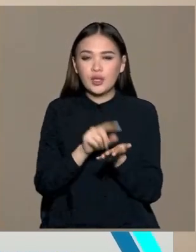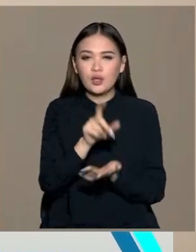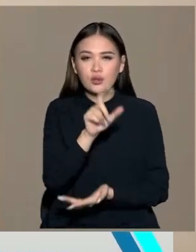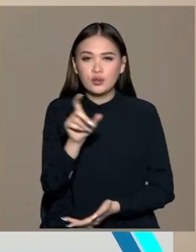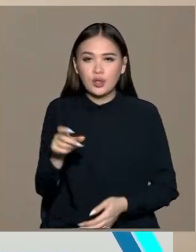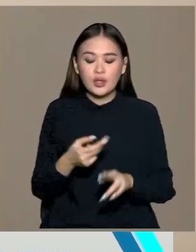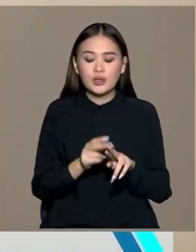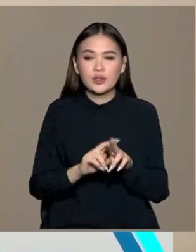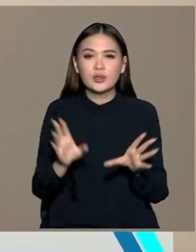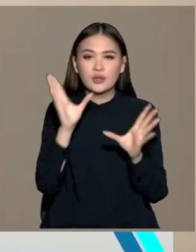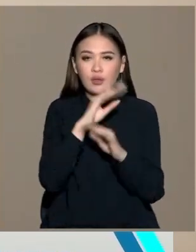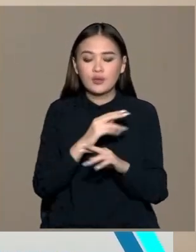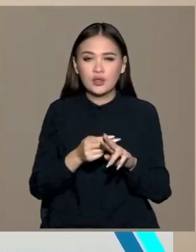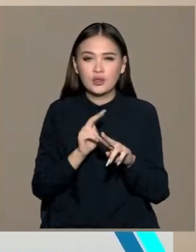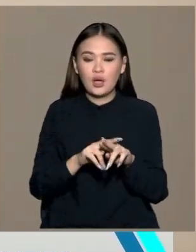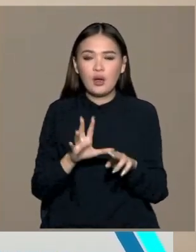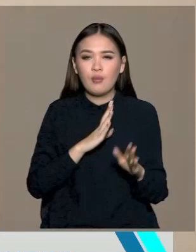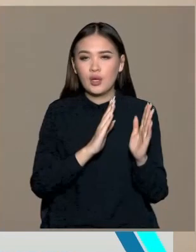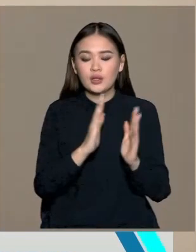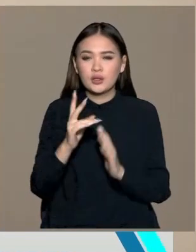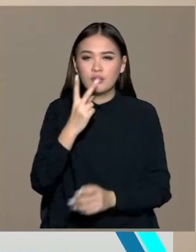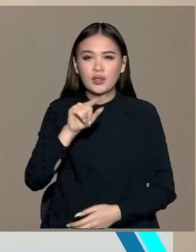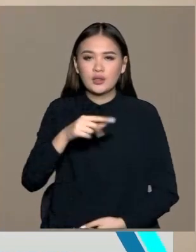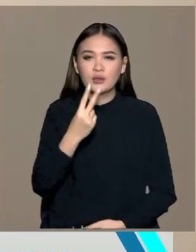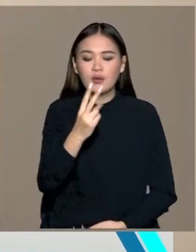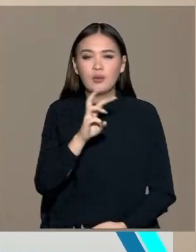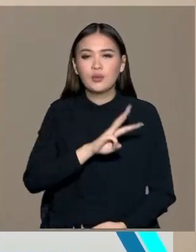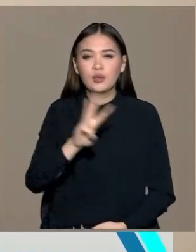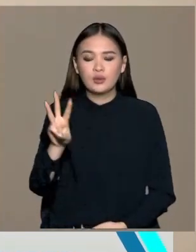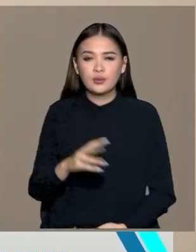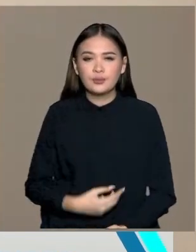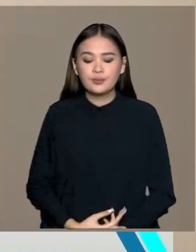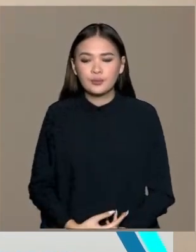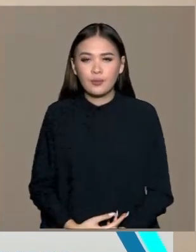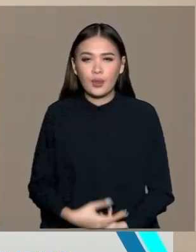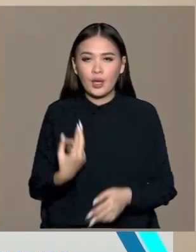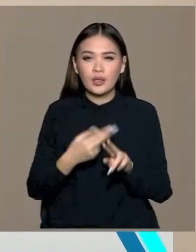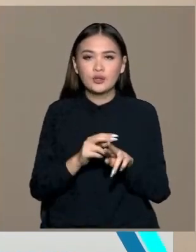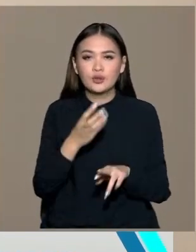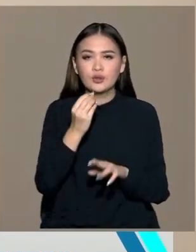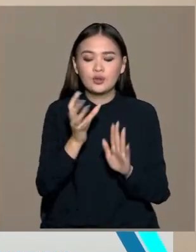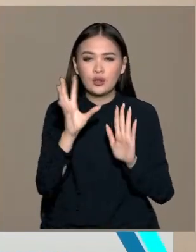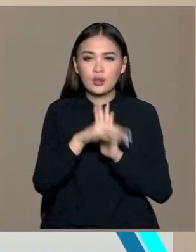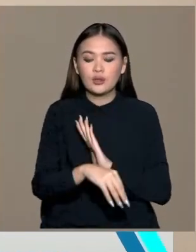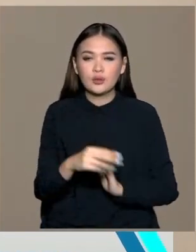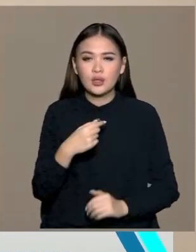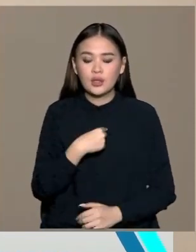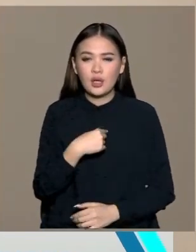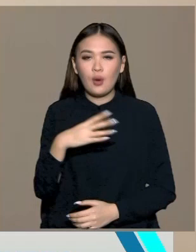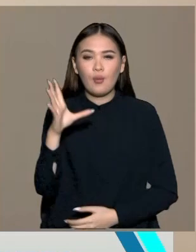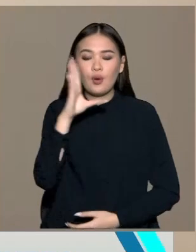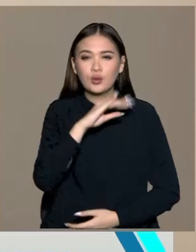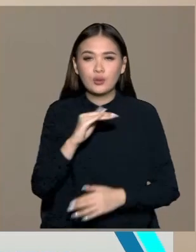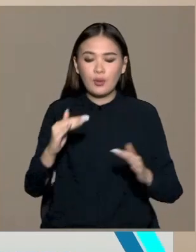состоявшихся порядка 2 миллиона пенсионеров еще одной мерой это является повышение